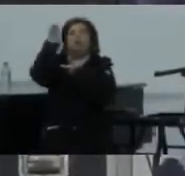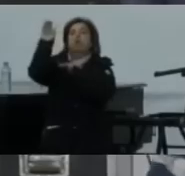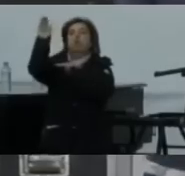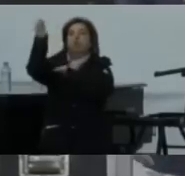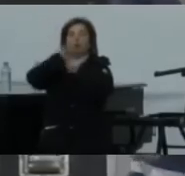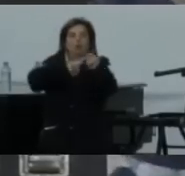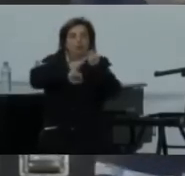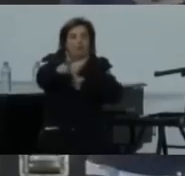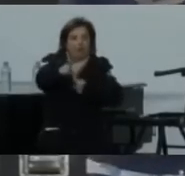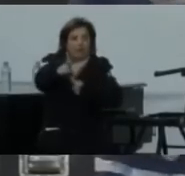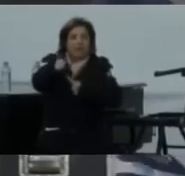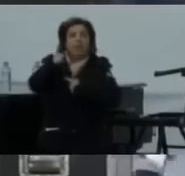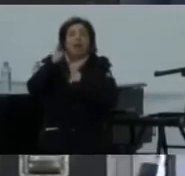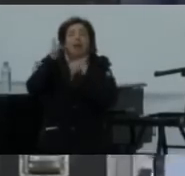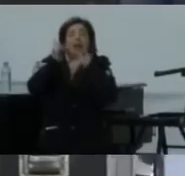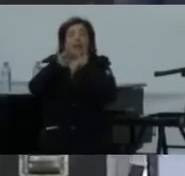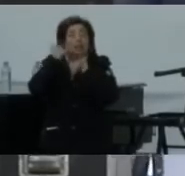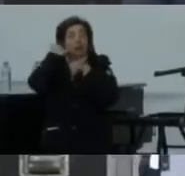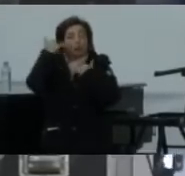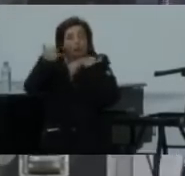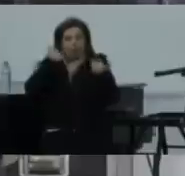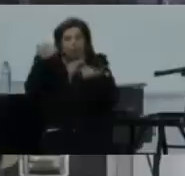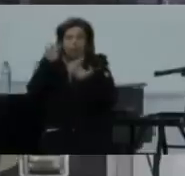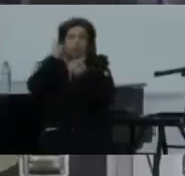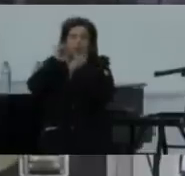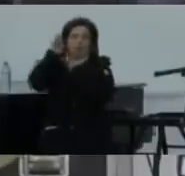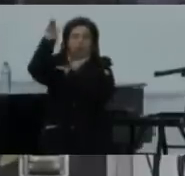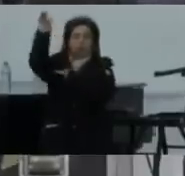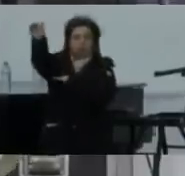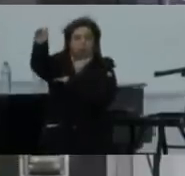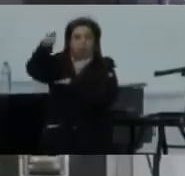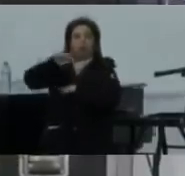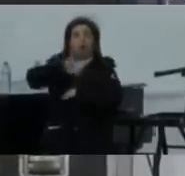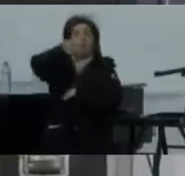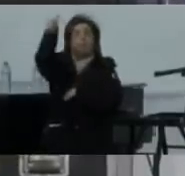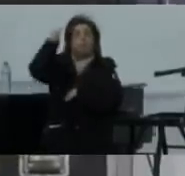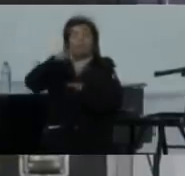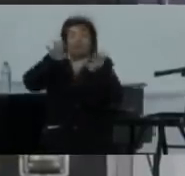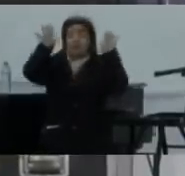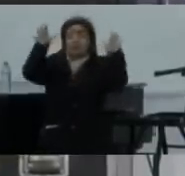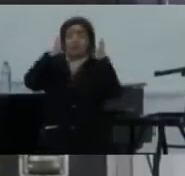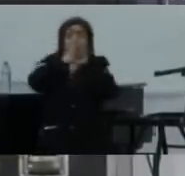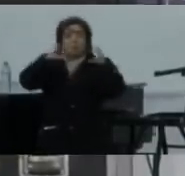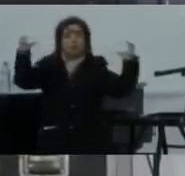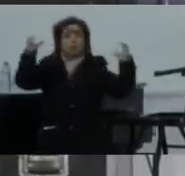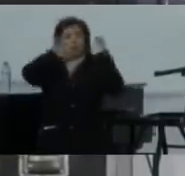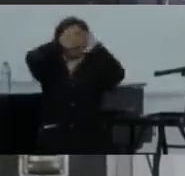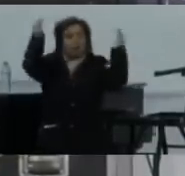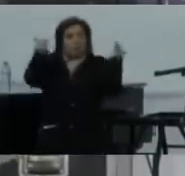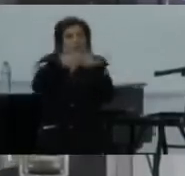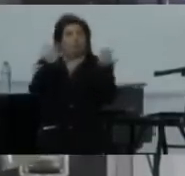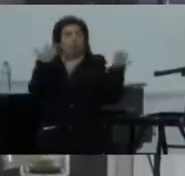cazzo, la telecomunicazione, le prime 10 multinazionali del mondo, le prime 10, non c'è più il petrolio, non sono più